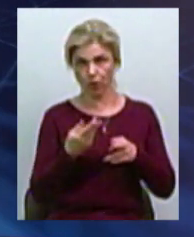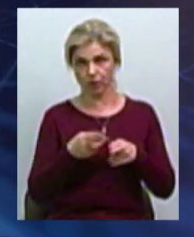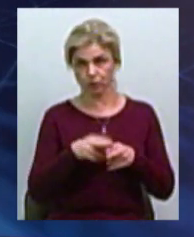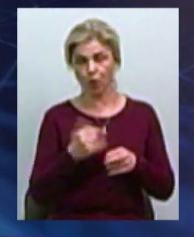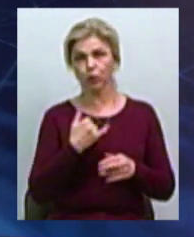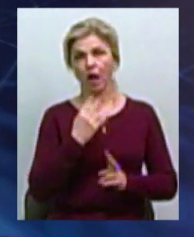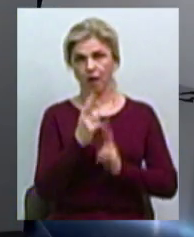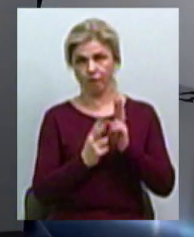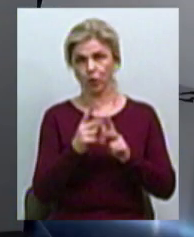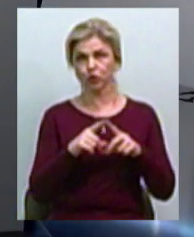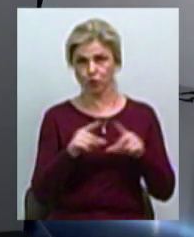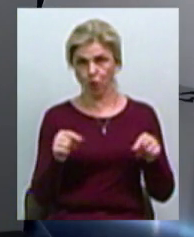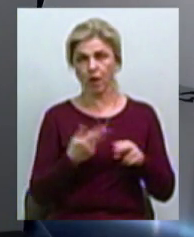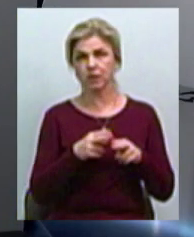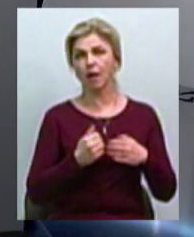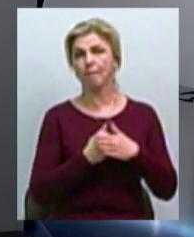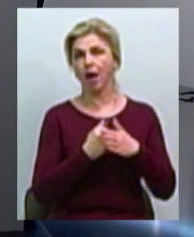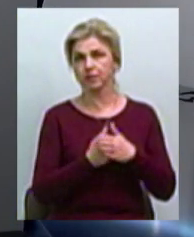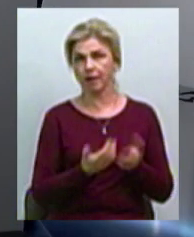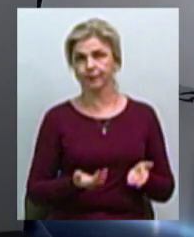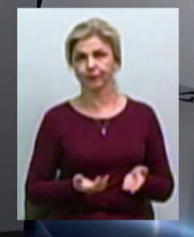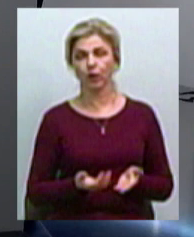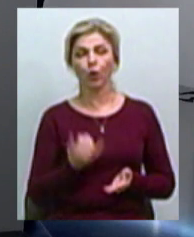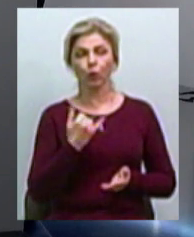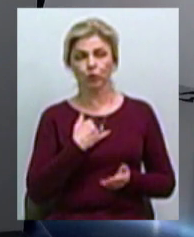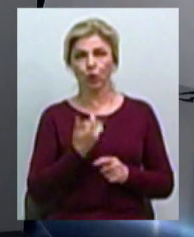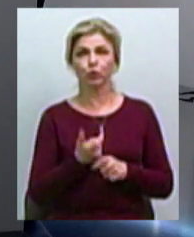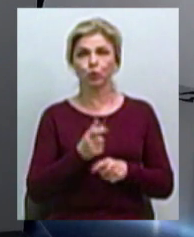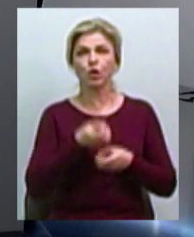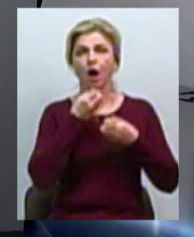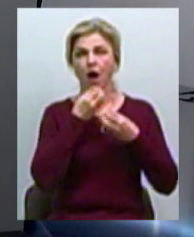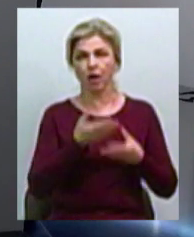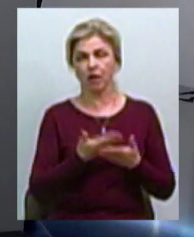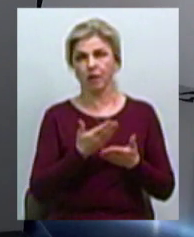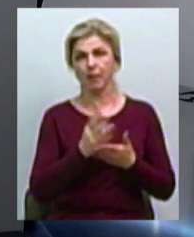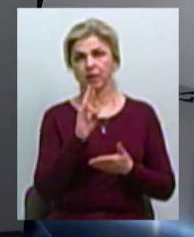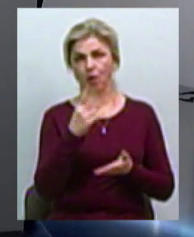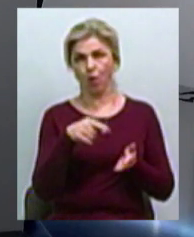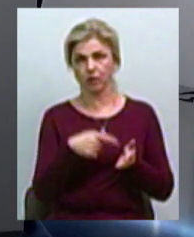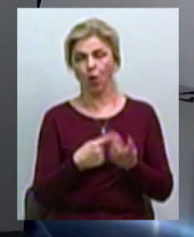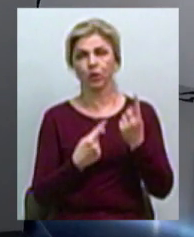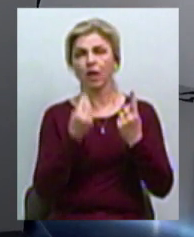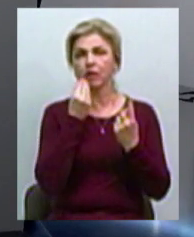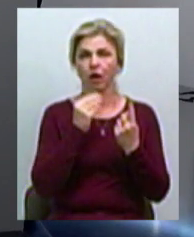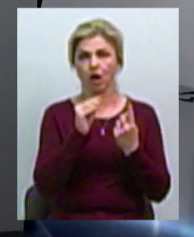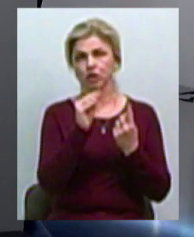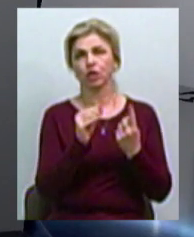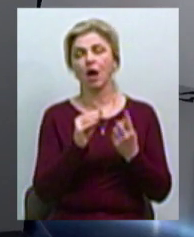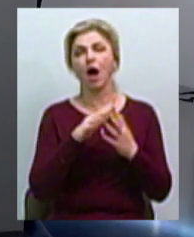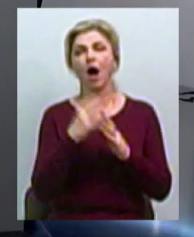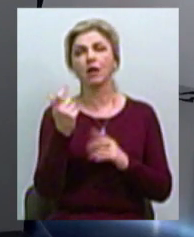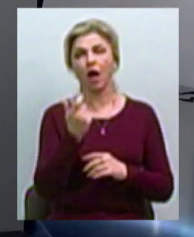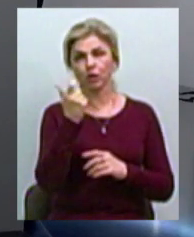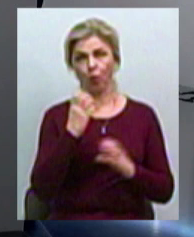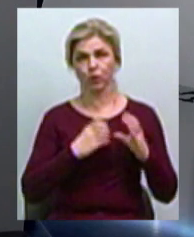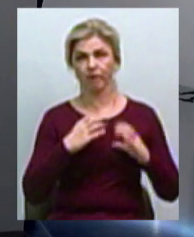реформується школа, а школа – це база. У нас дуже гарний, наприклад, в Миколаєві, один з найкращих, я вважаю, аграрний